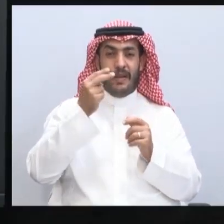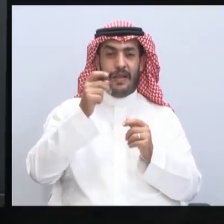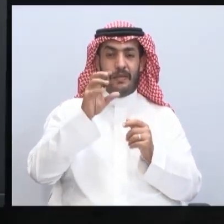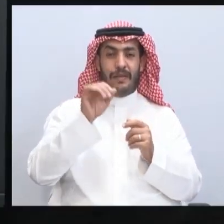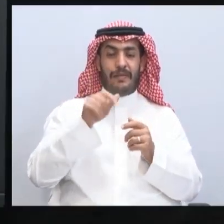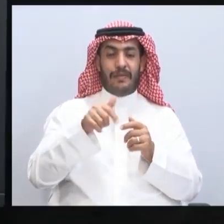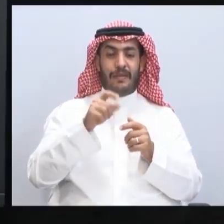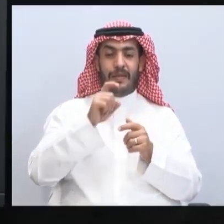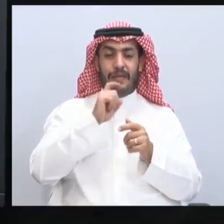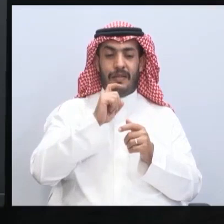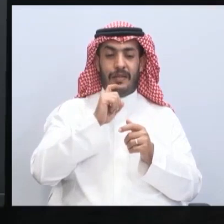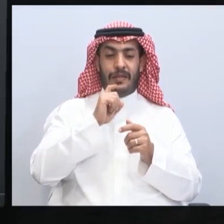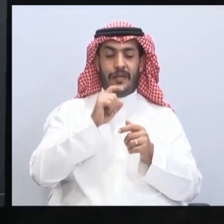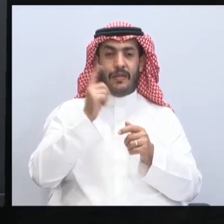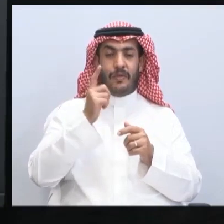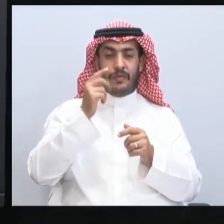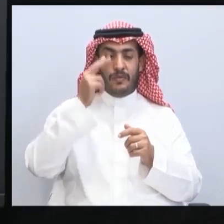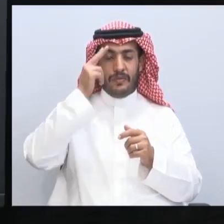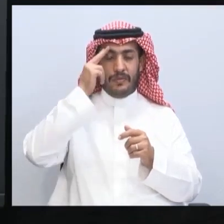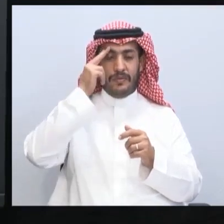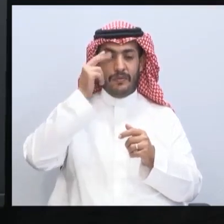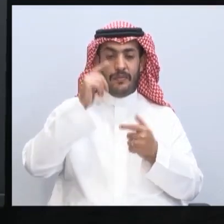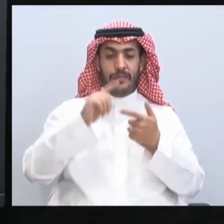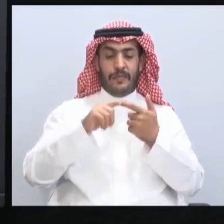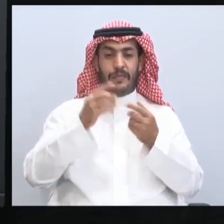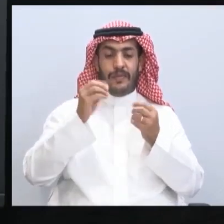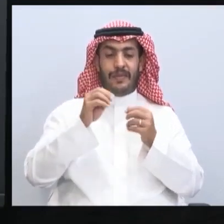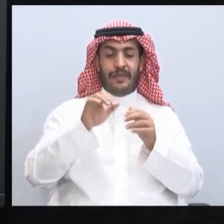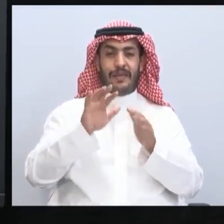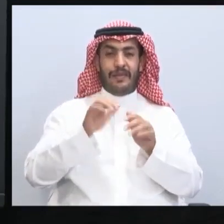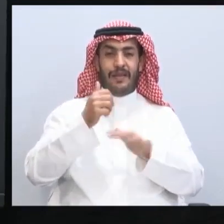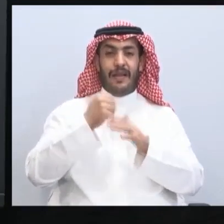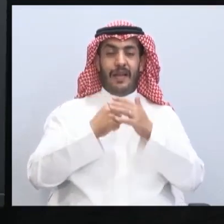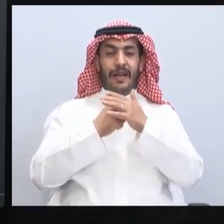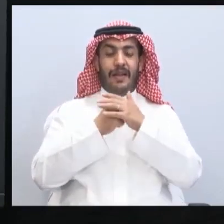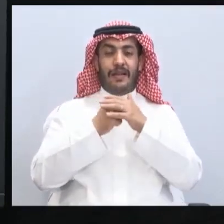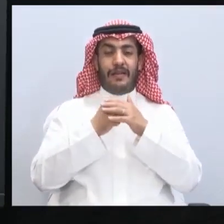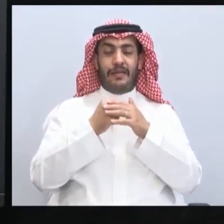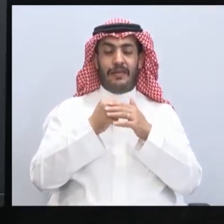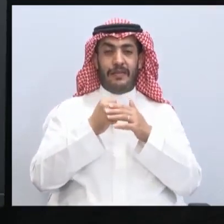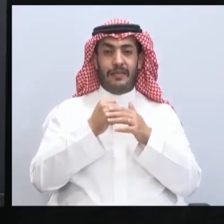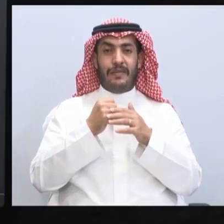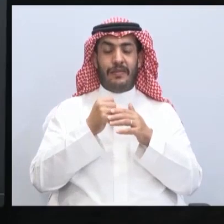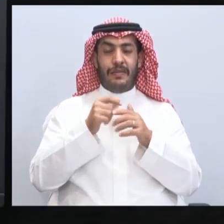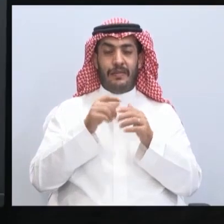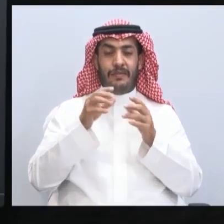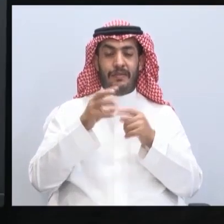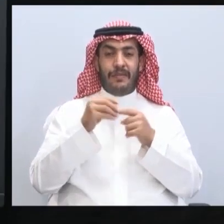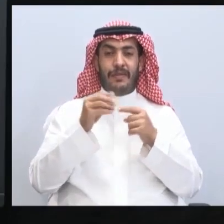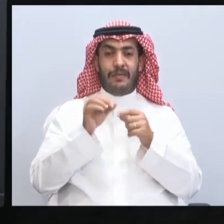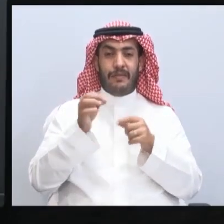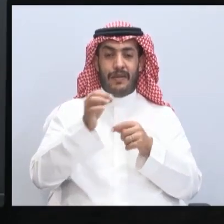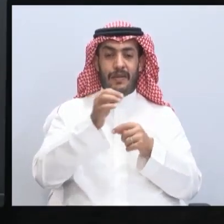ادت الى اضعاف الدوله السعوديه واهتزاز اركانها منها فقدت العديد من